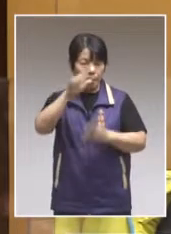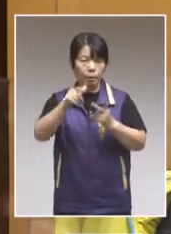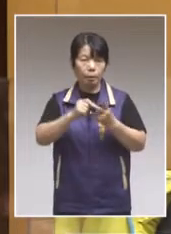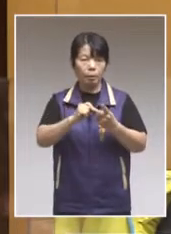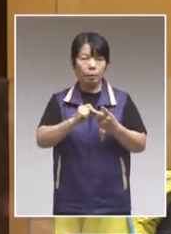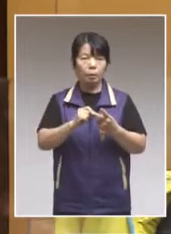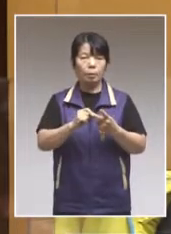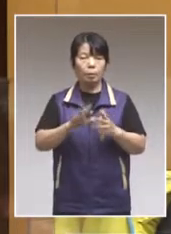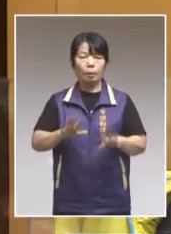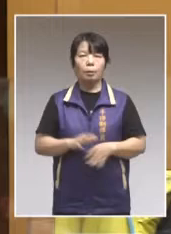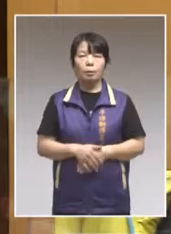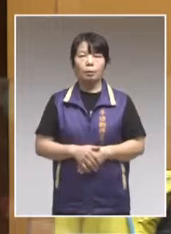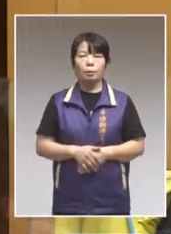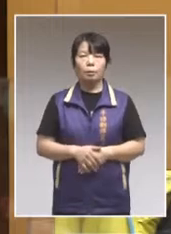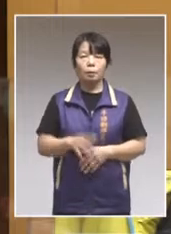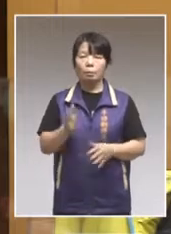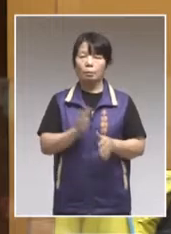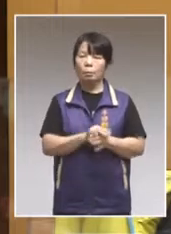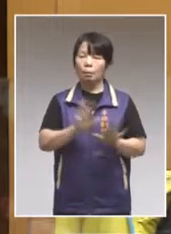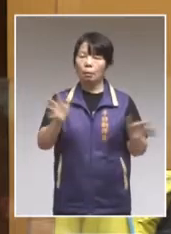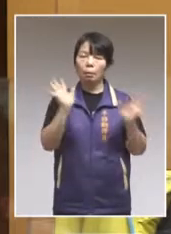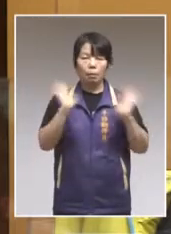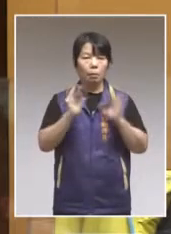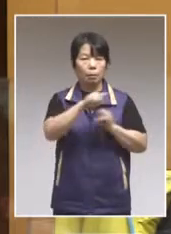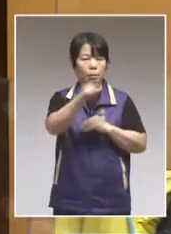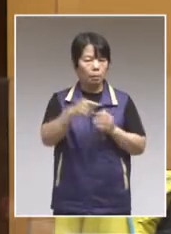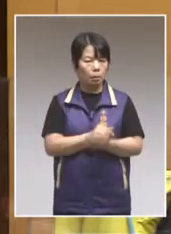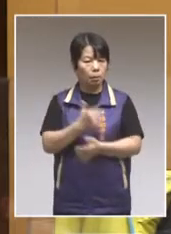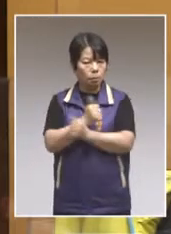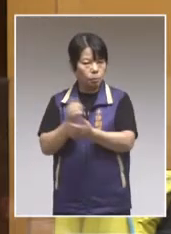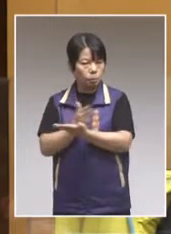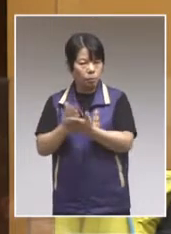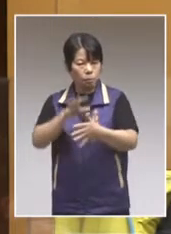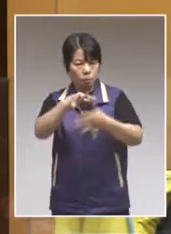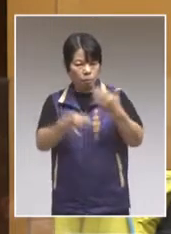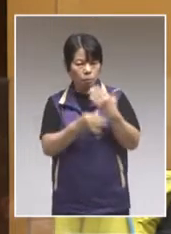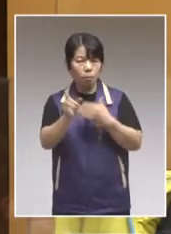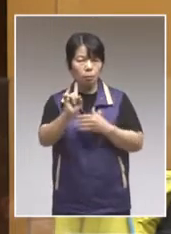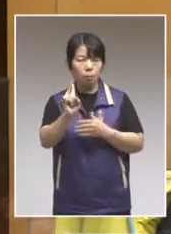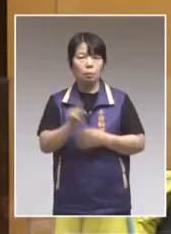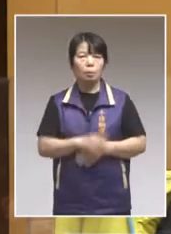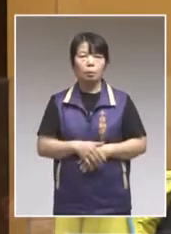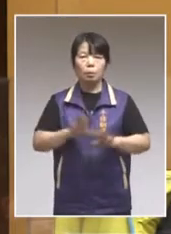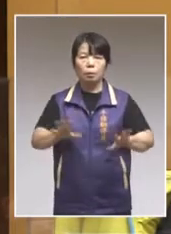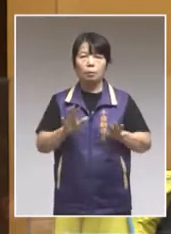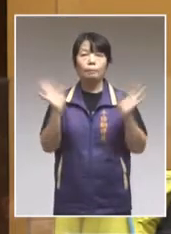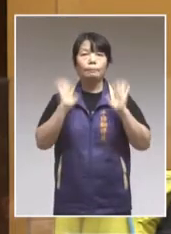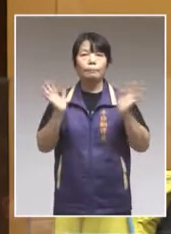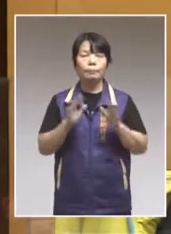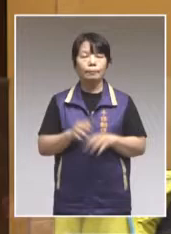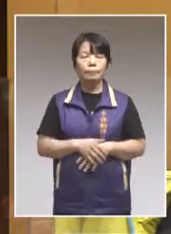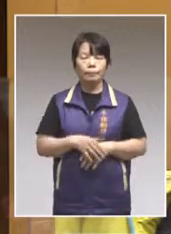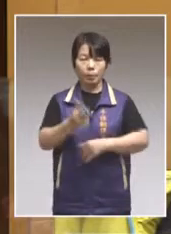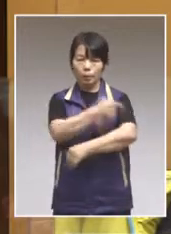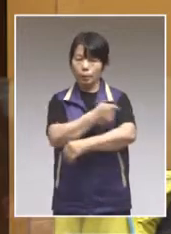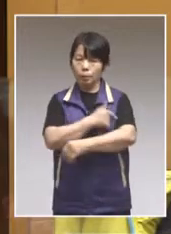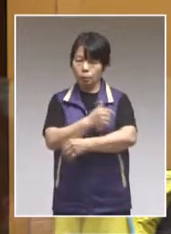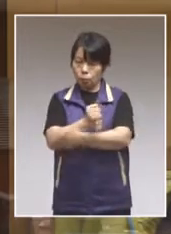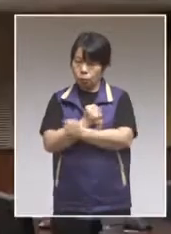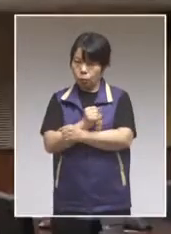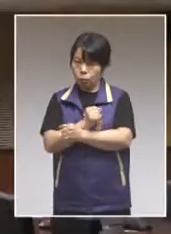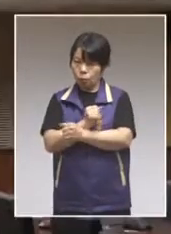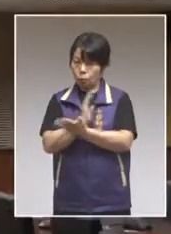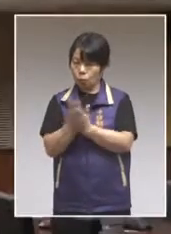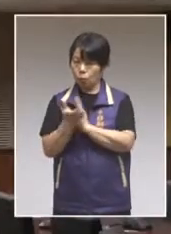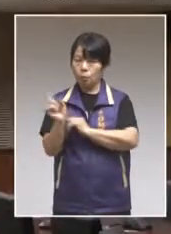种。那请问儿童施打疫苗的顺序参考的考量为何？如果有慢性病的儿童，接种的注意事项为何？ 好，我请